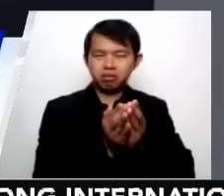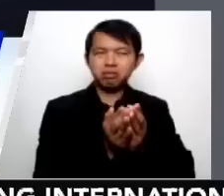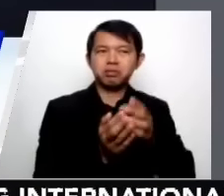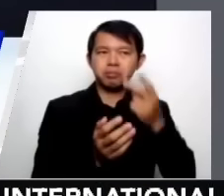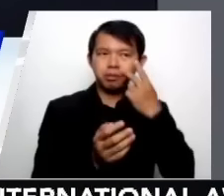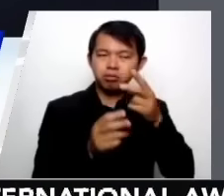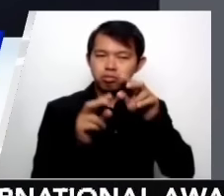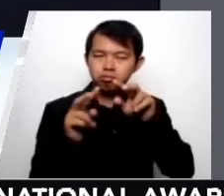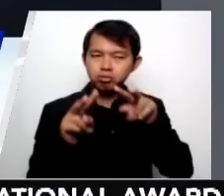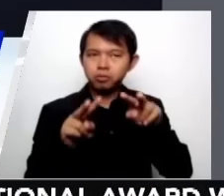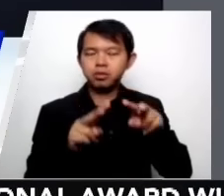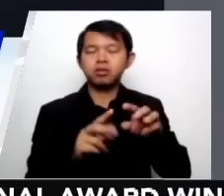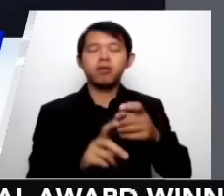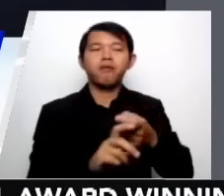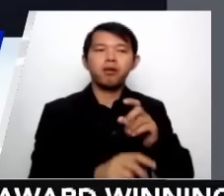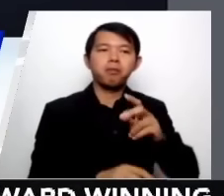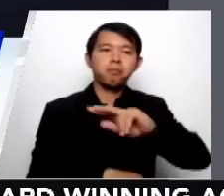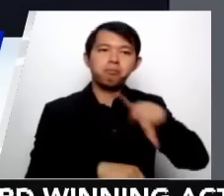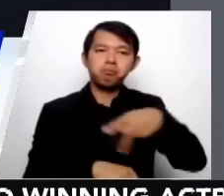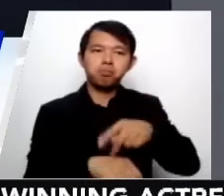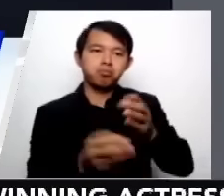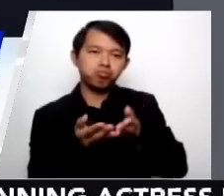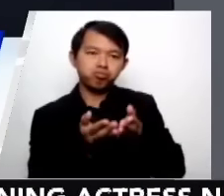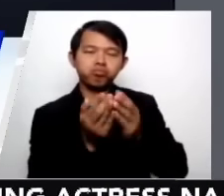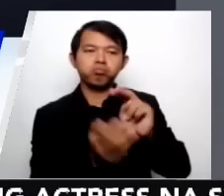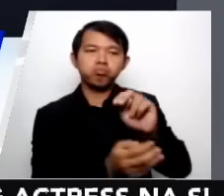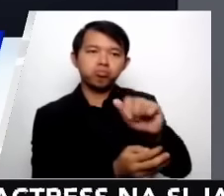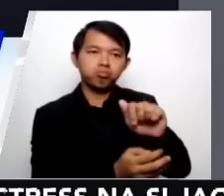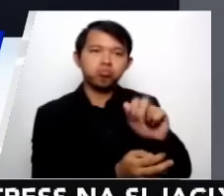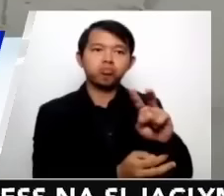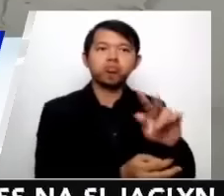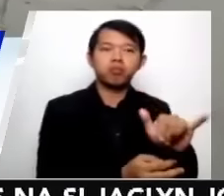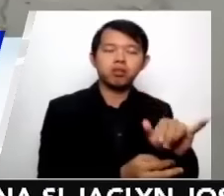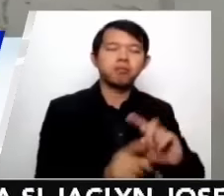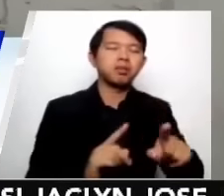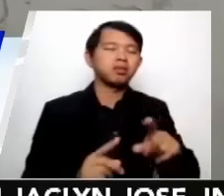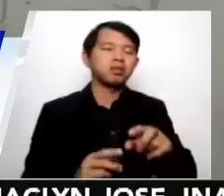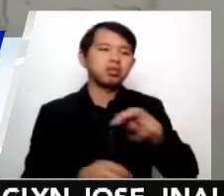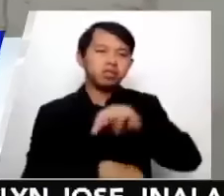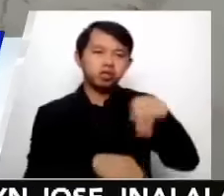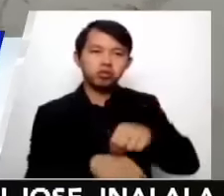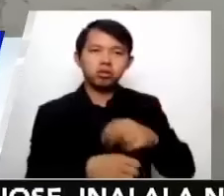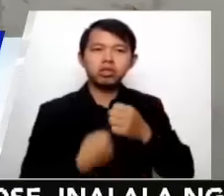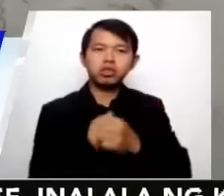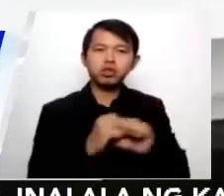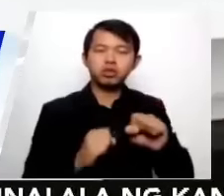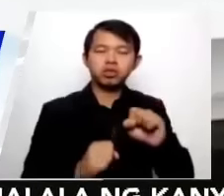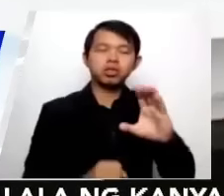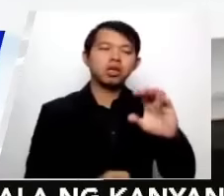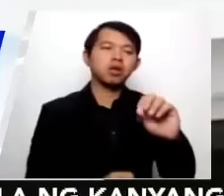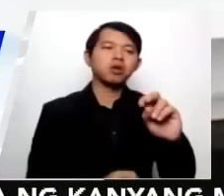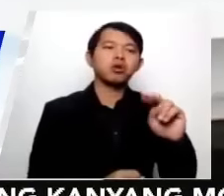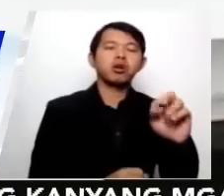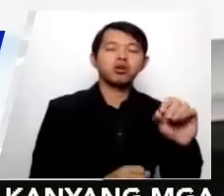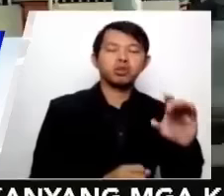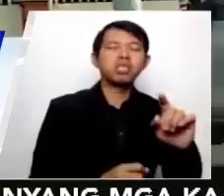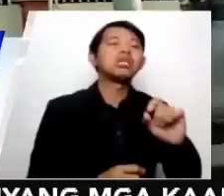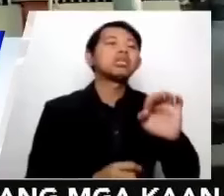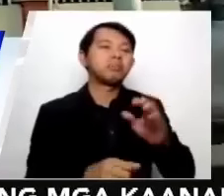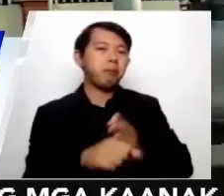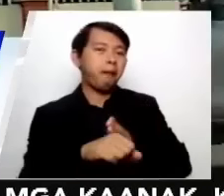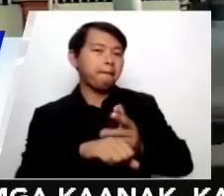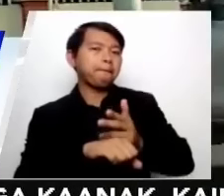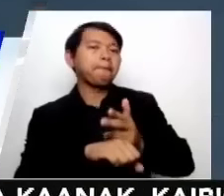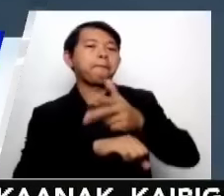Navy. Wala naman daw problema sa National Security Council kung innocent passage lang ang ginawa ng mga barko. Pero